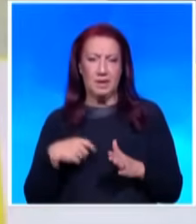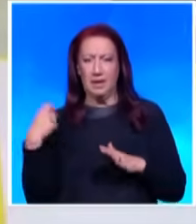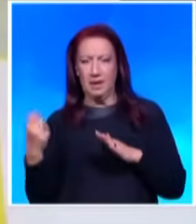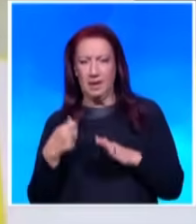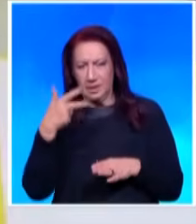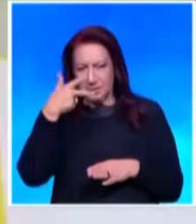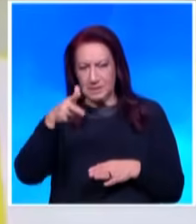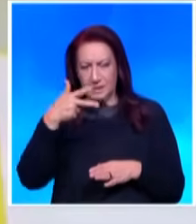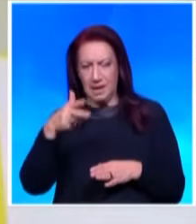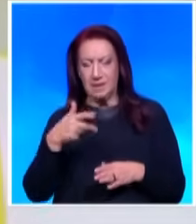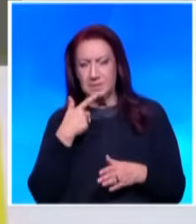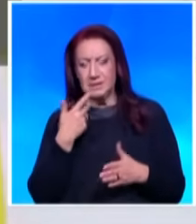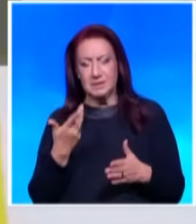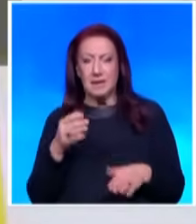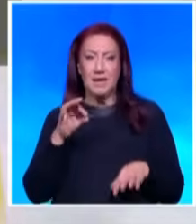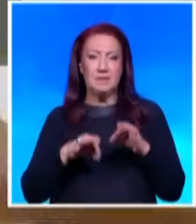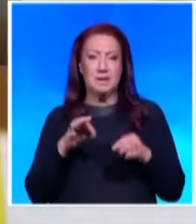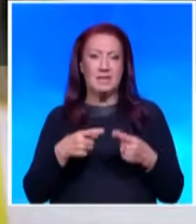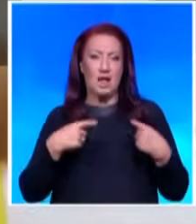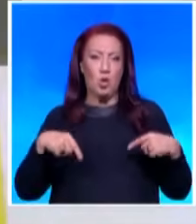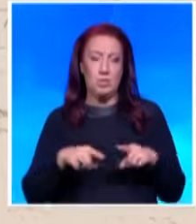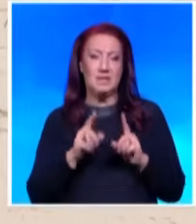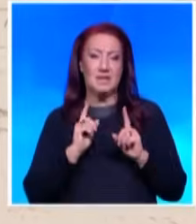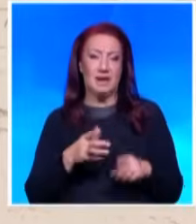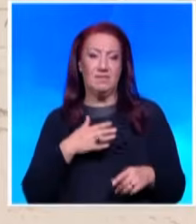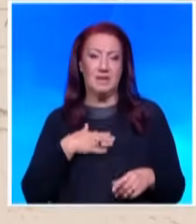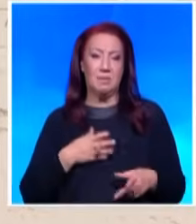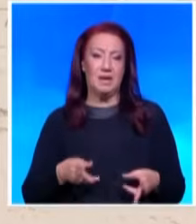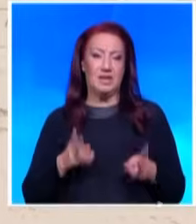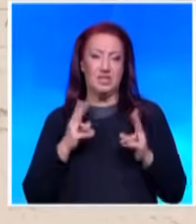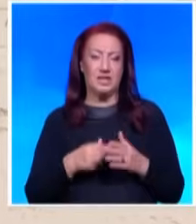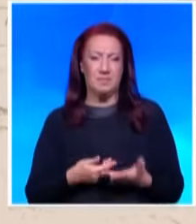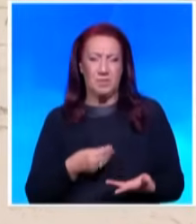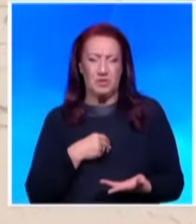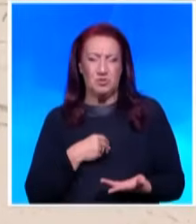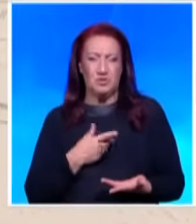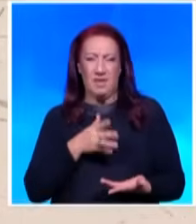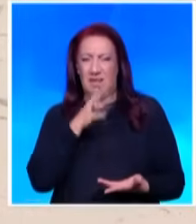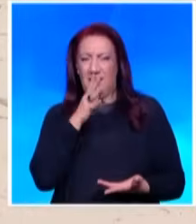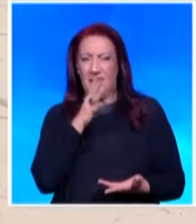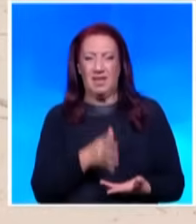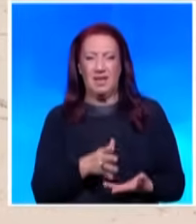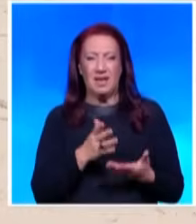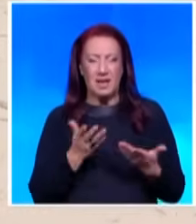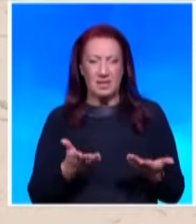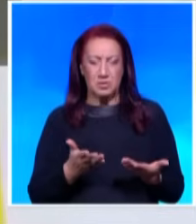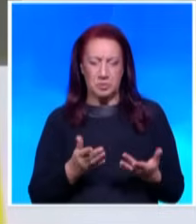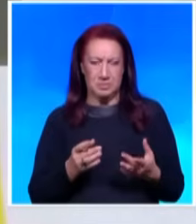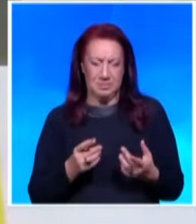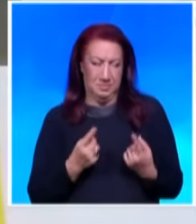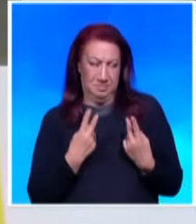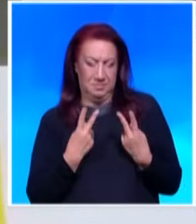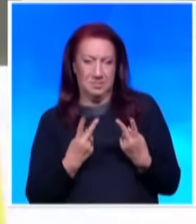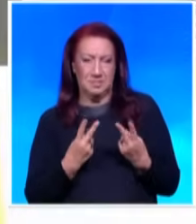избирателните комисии все пак трябва да излязат с решение. Почувствахме се погнусени. Първоначално в шок, честно казвам. И